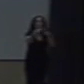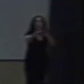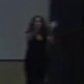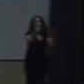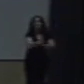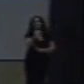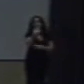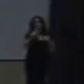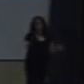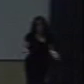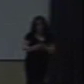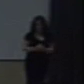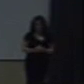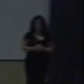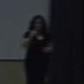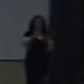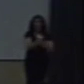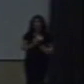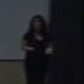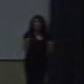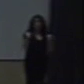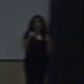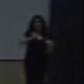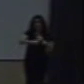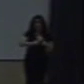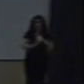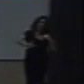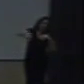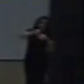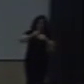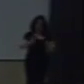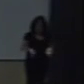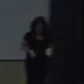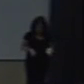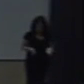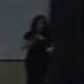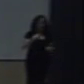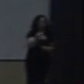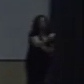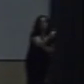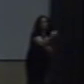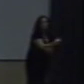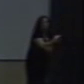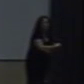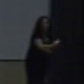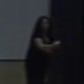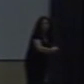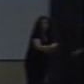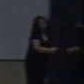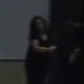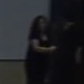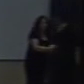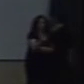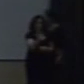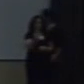aquí. I, però com no tot és dolent, també estic estic preocupada per